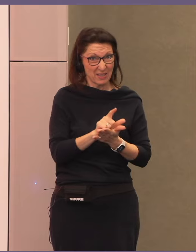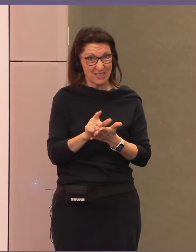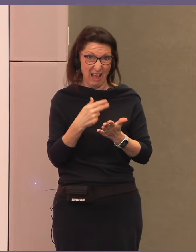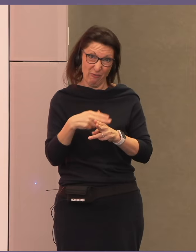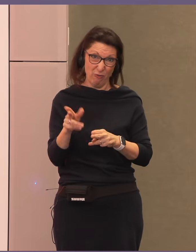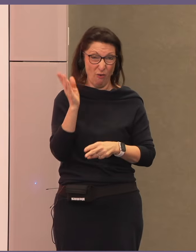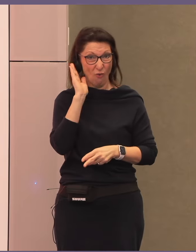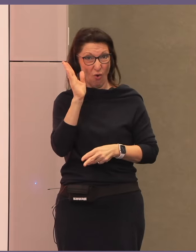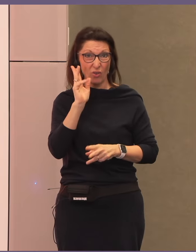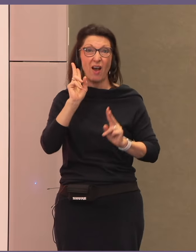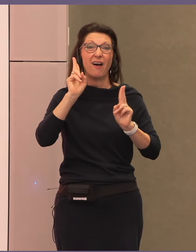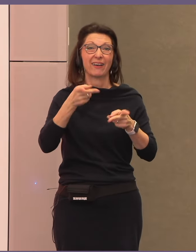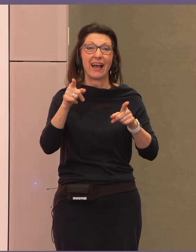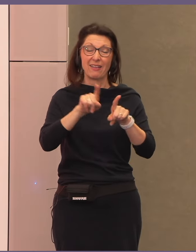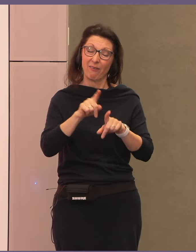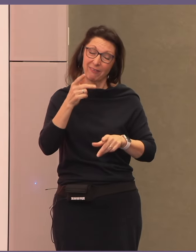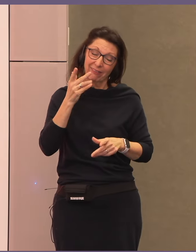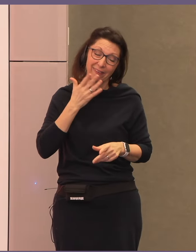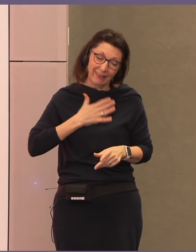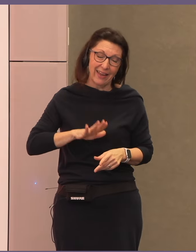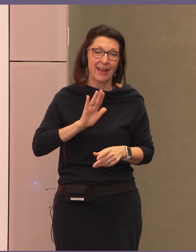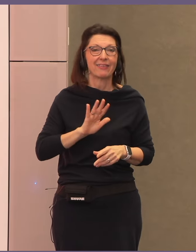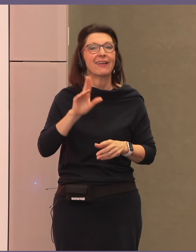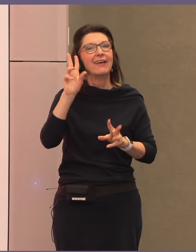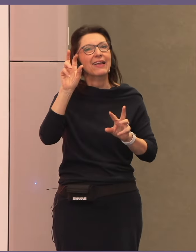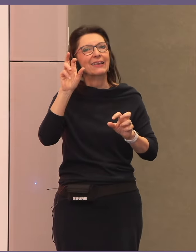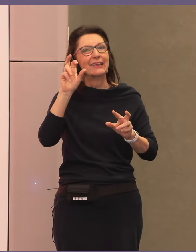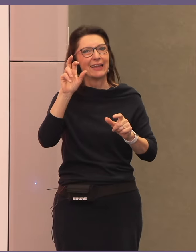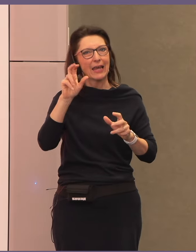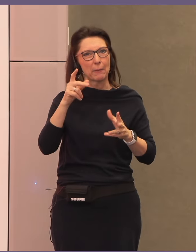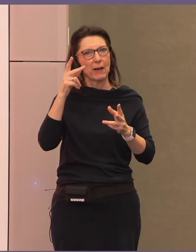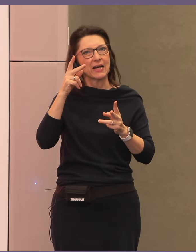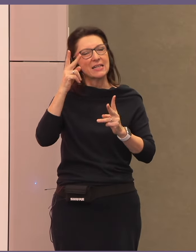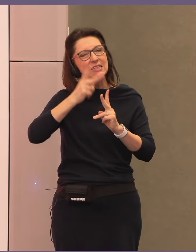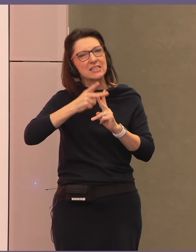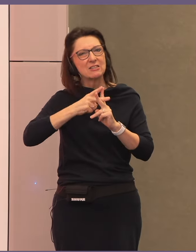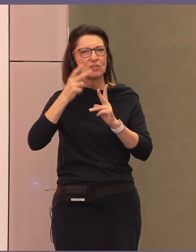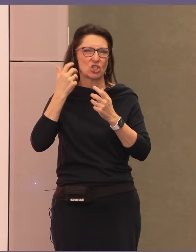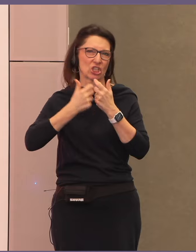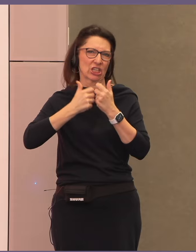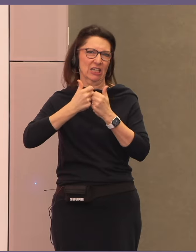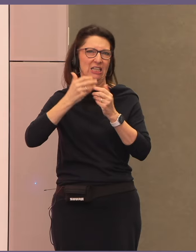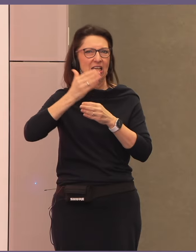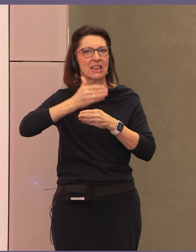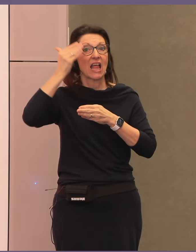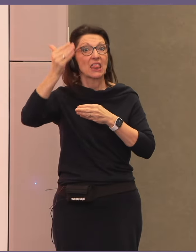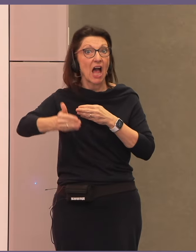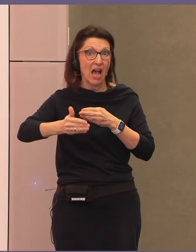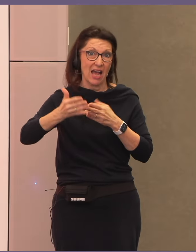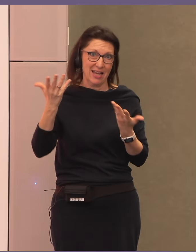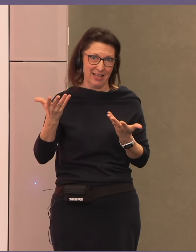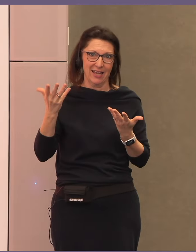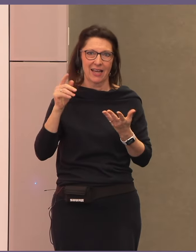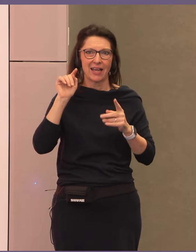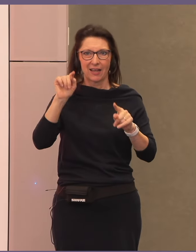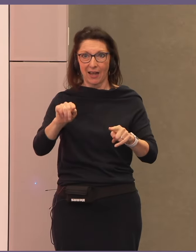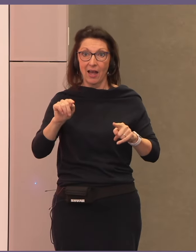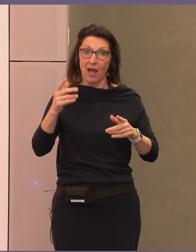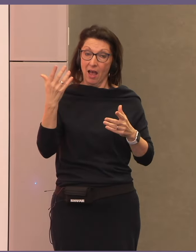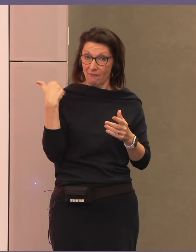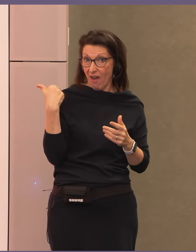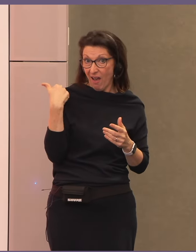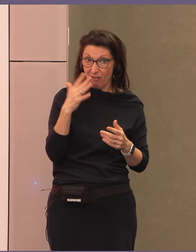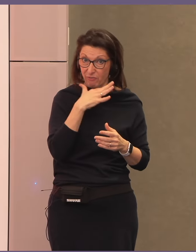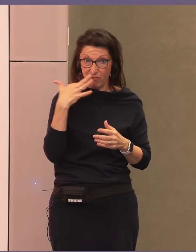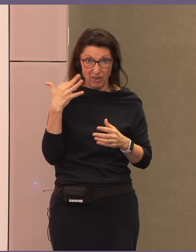dem langen Atem der Zwischenkriegszeit und der Dominanz des CV im akademischen Milieu erzählen. Aber anstatt von weiteren Männern-Netzwerken